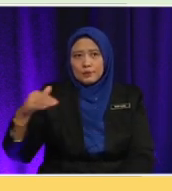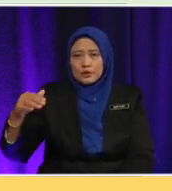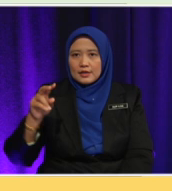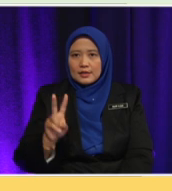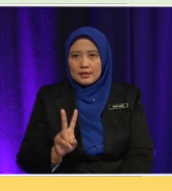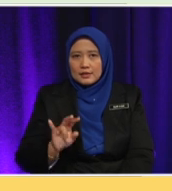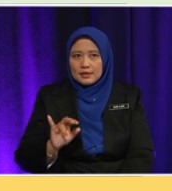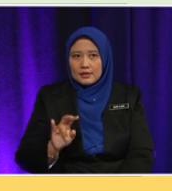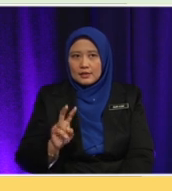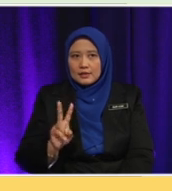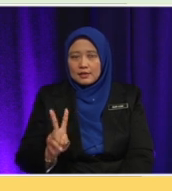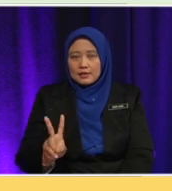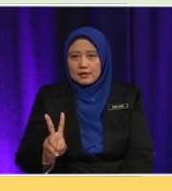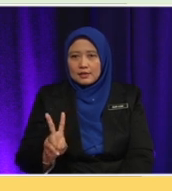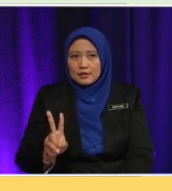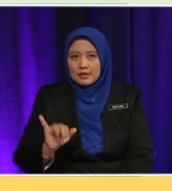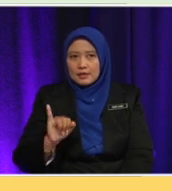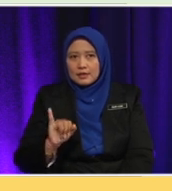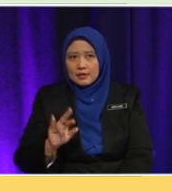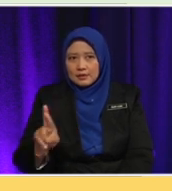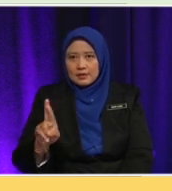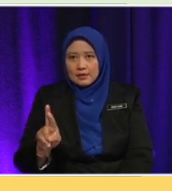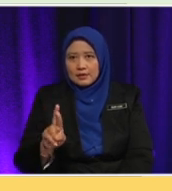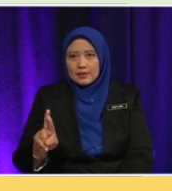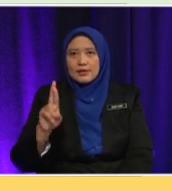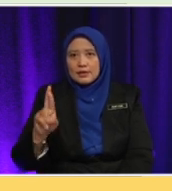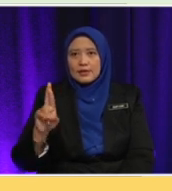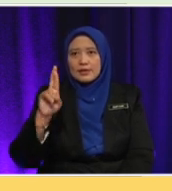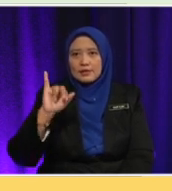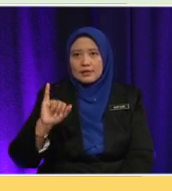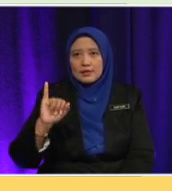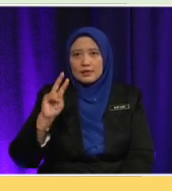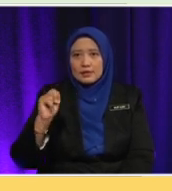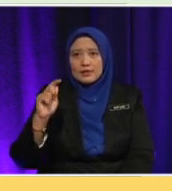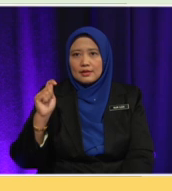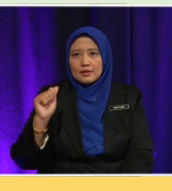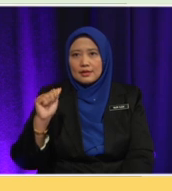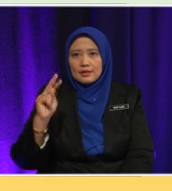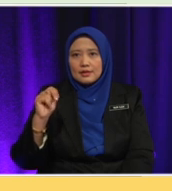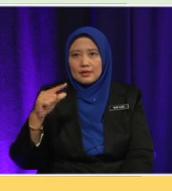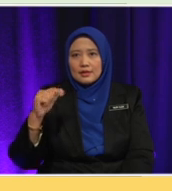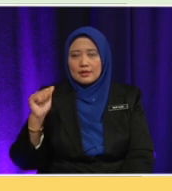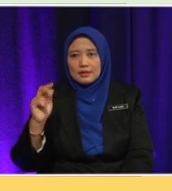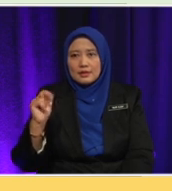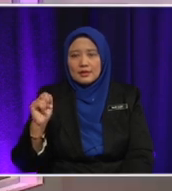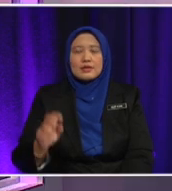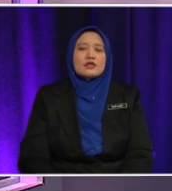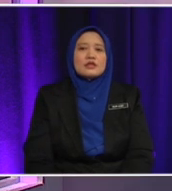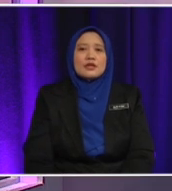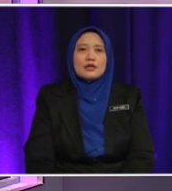dengan syarat pada suhu tetap oke beban ini beban ini merujuk kepada apabila